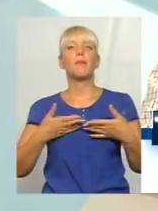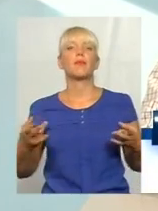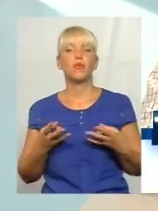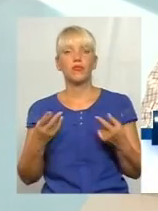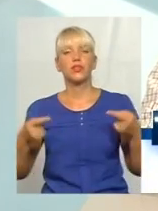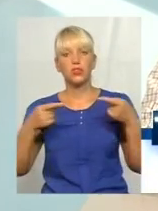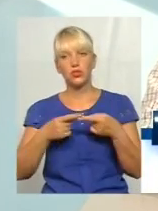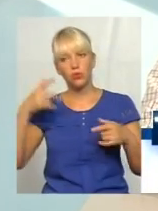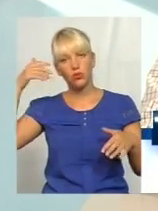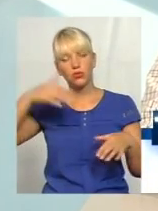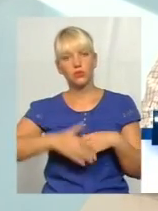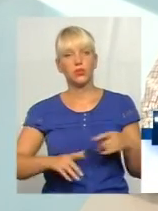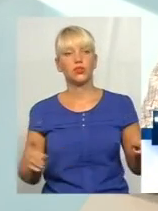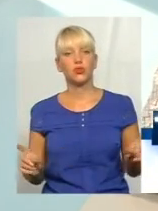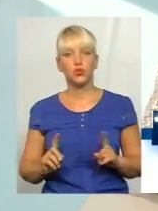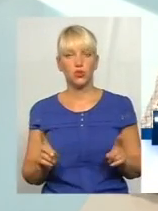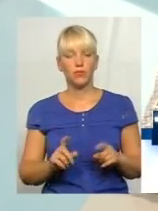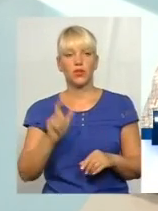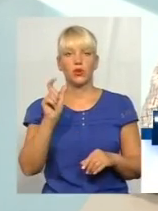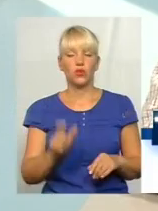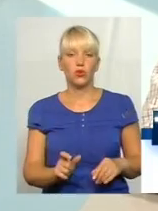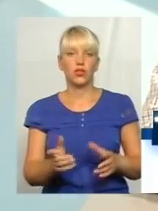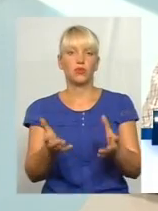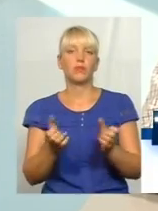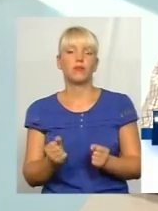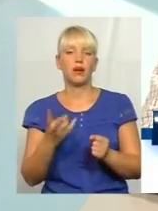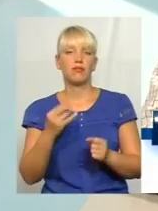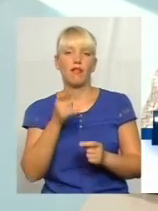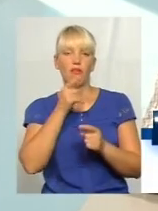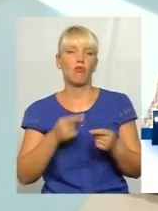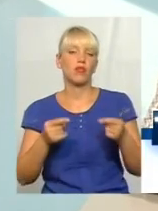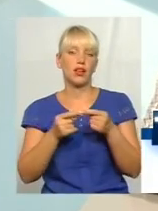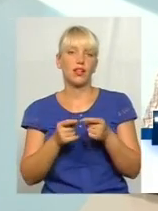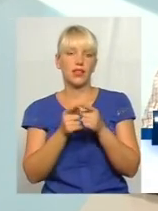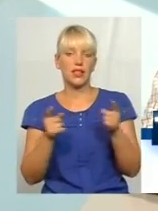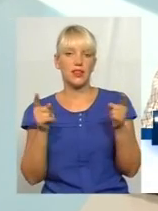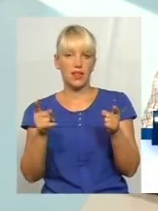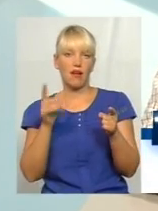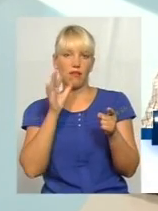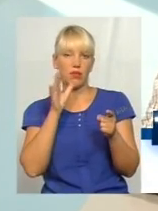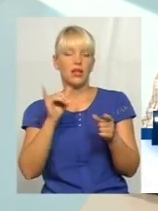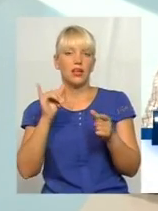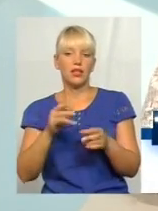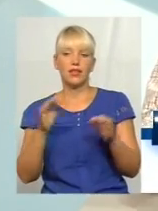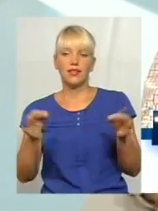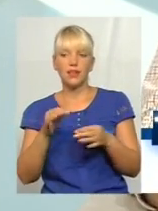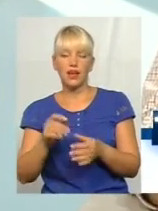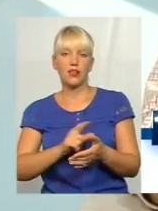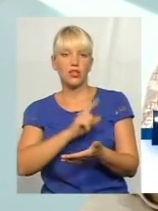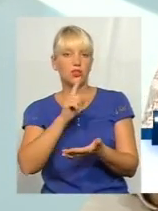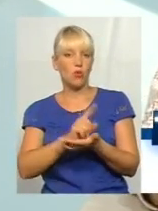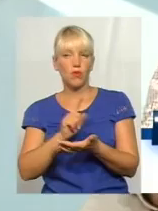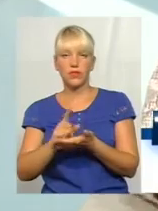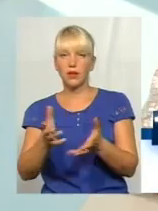зрозуміти що людину наймають на конкретний термін і ніяких жодних зобов'язань брати на